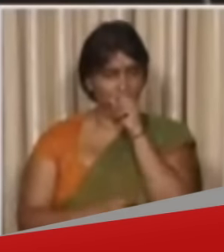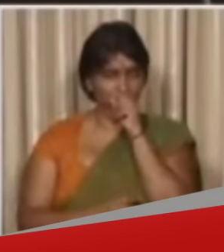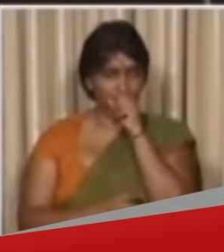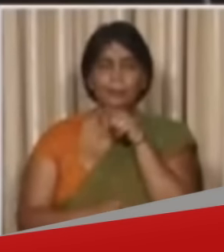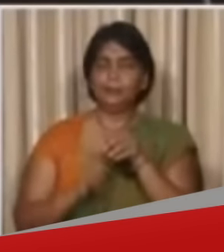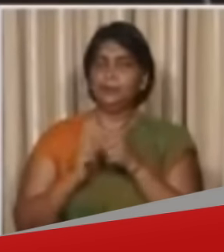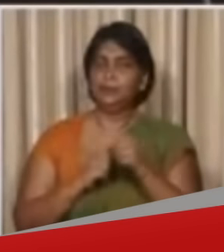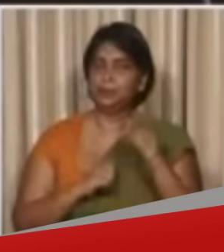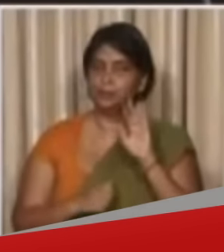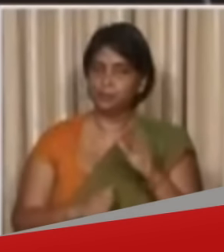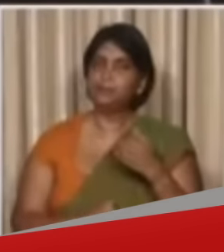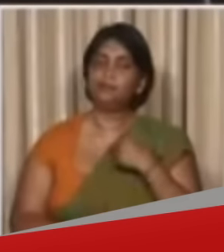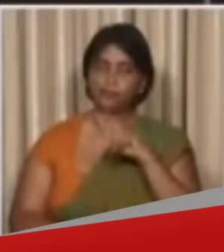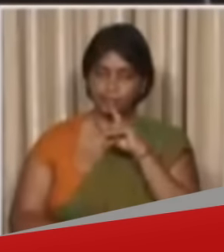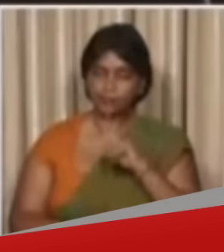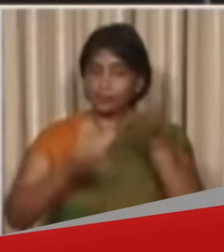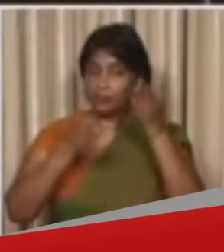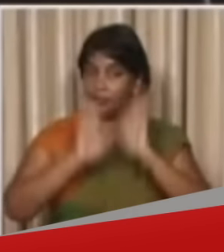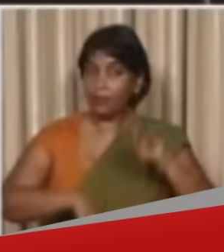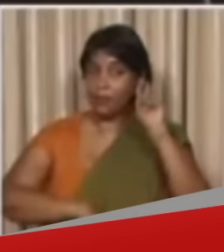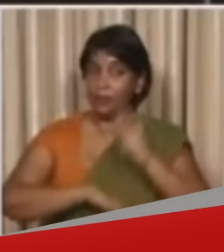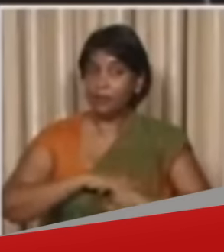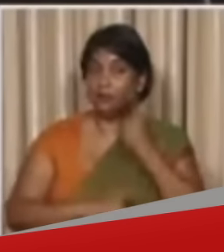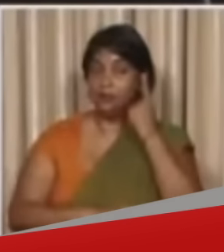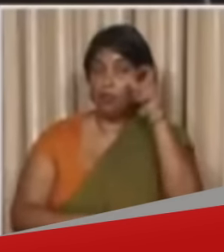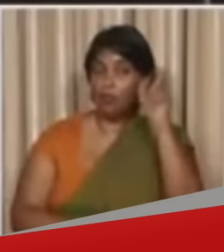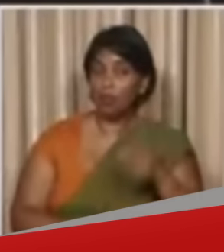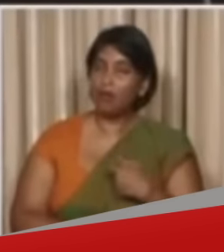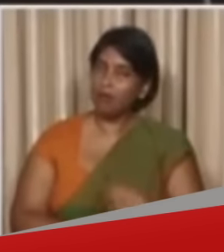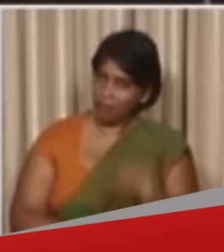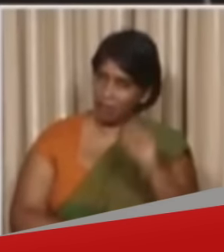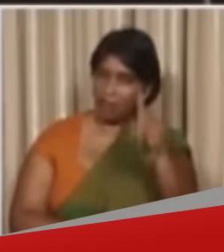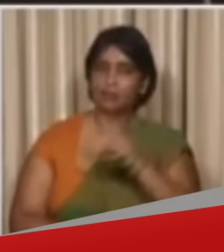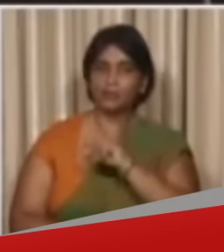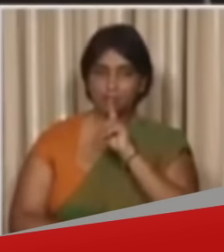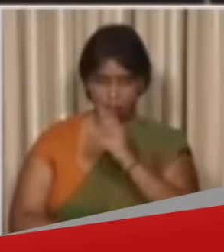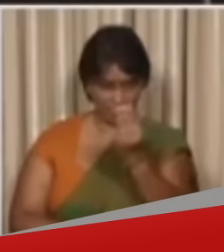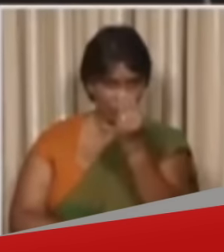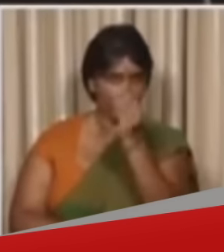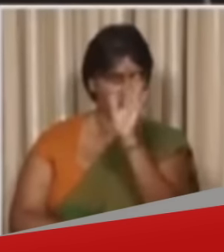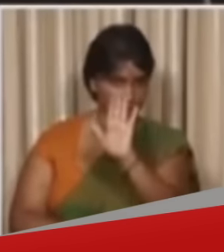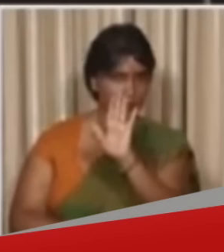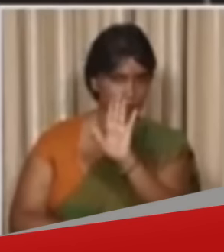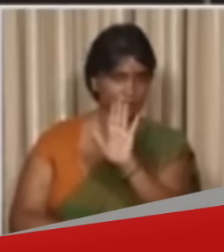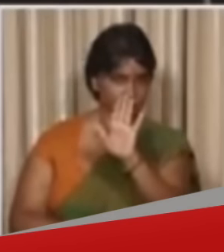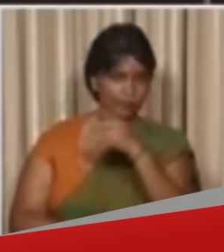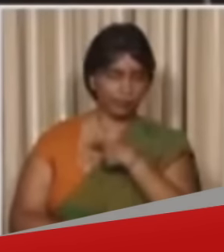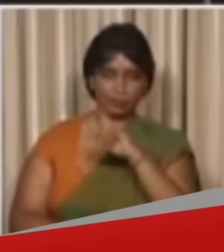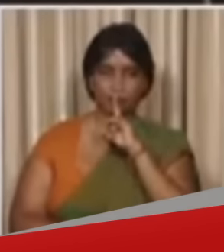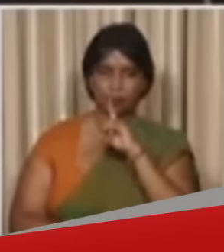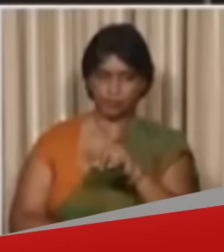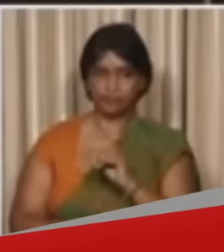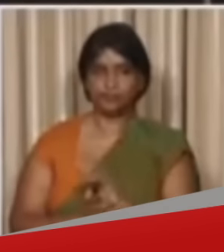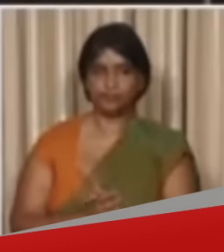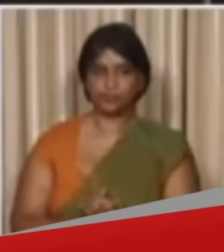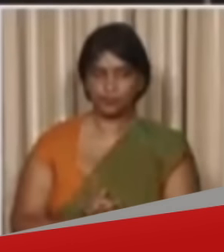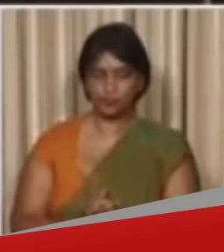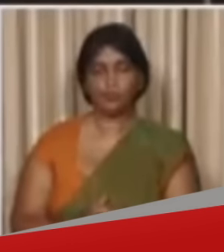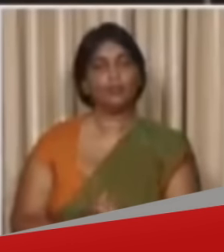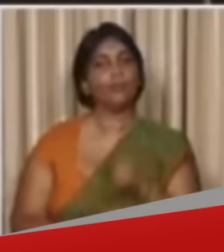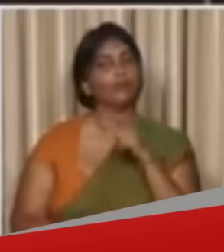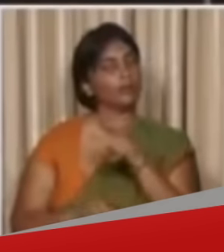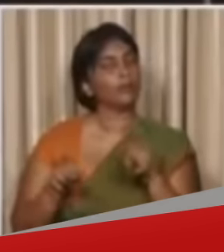ඔහම එනකොට අපි කියන්නම් මේ කුමන්ත්‍රණකරුව මහමලකරුව මම නමින් නම් කරන්නම්. පොඩ්ඩක් ඉන්න ආගෙන පොඩ්ඩක් ඉන්න නම් කරලා දෙන්නම්. හරිද?